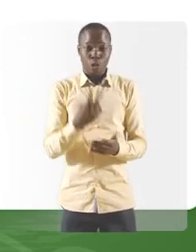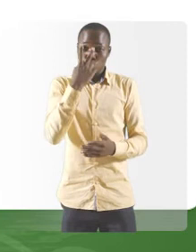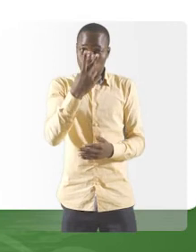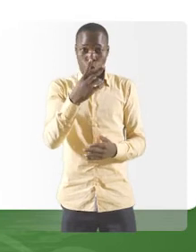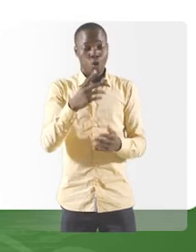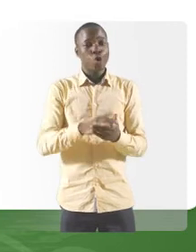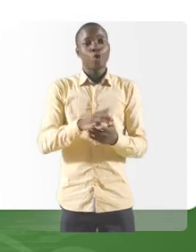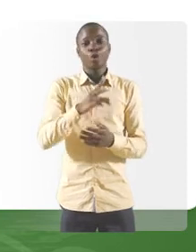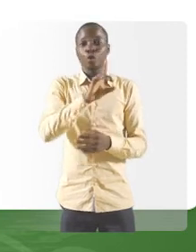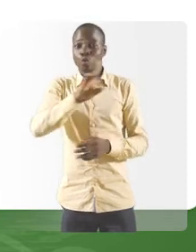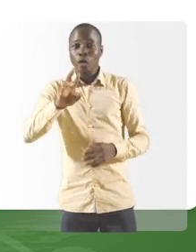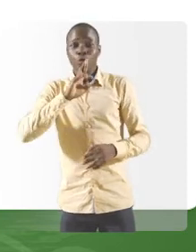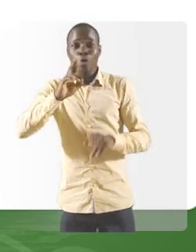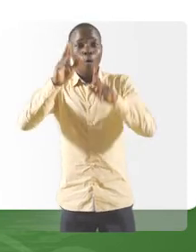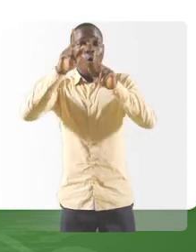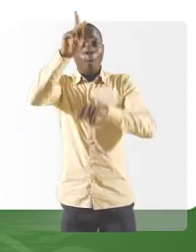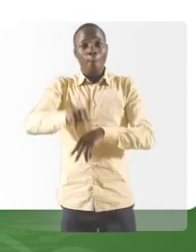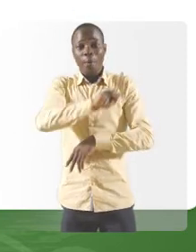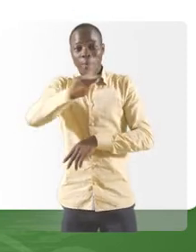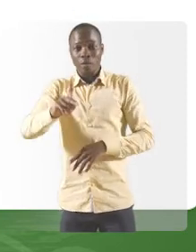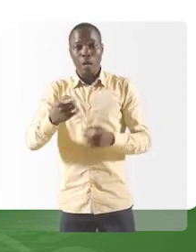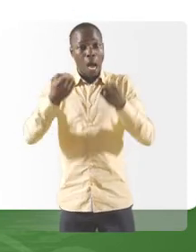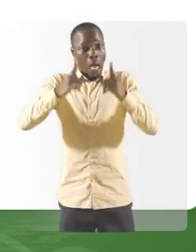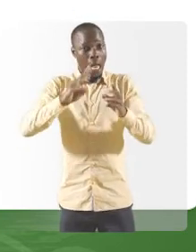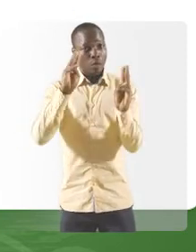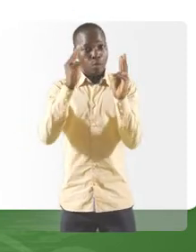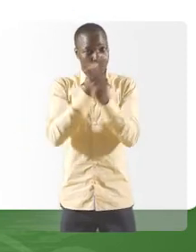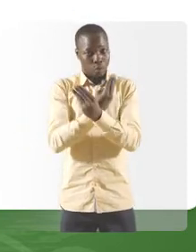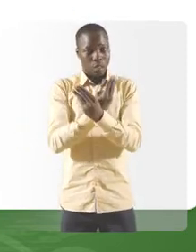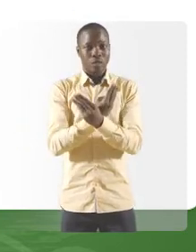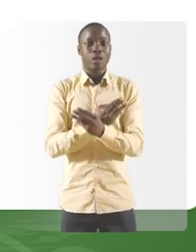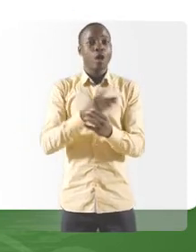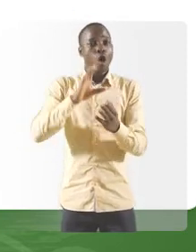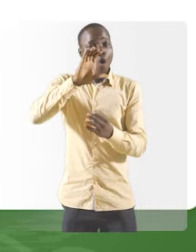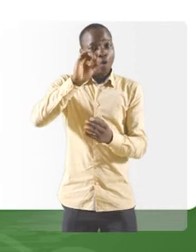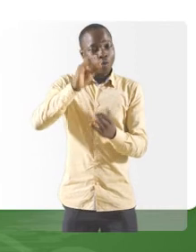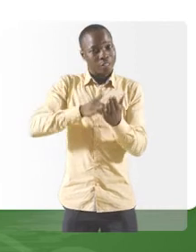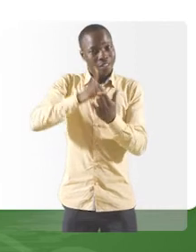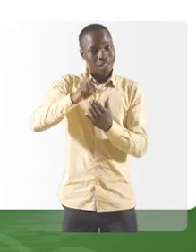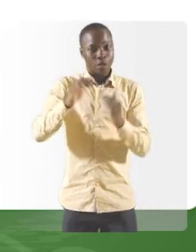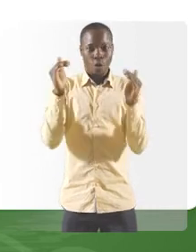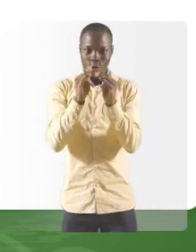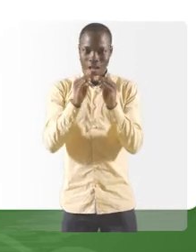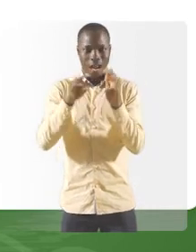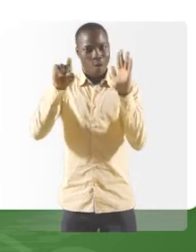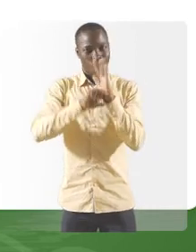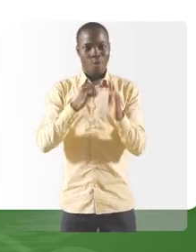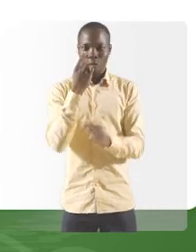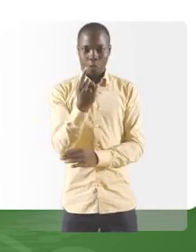sont perpendiculaires lorsque le produit de leur coefficient directeur est égal à moins